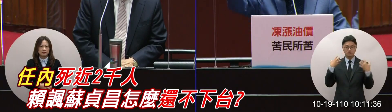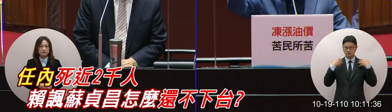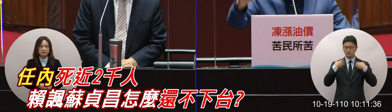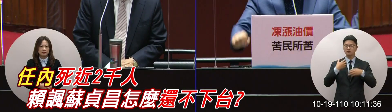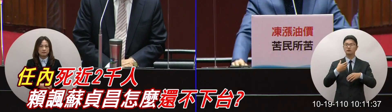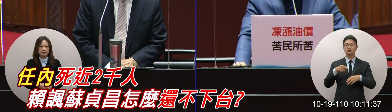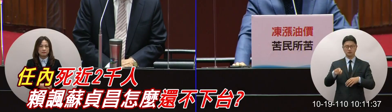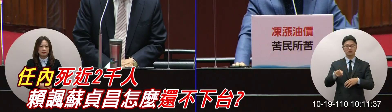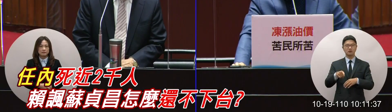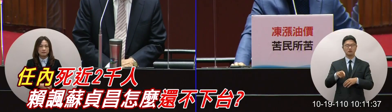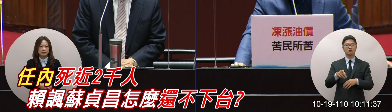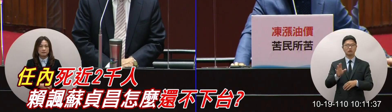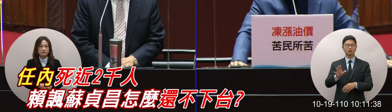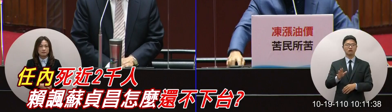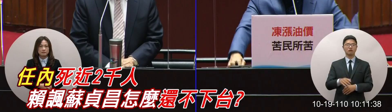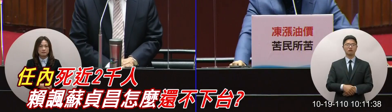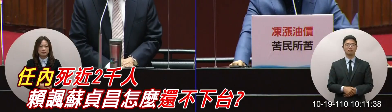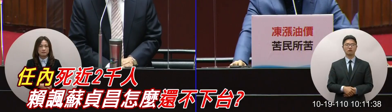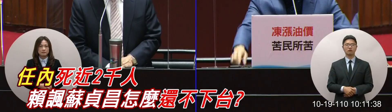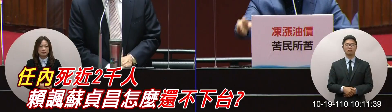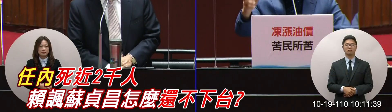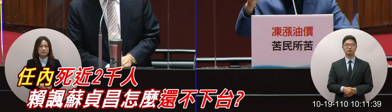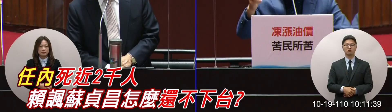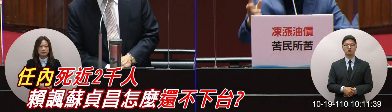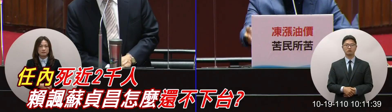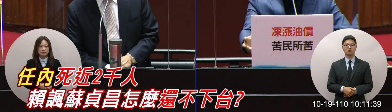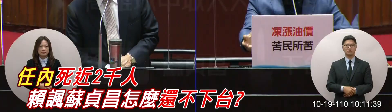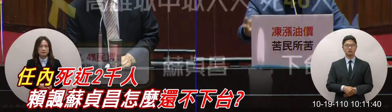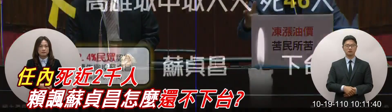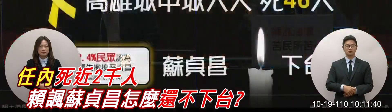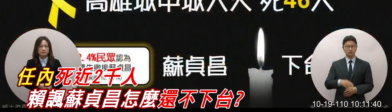政治责任。在朱正昌